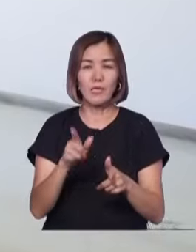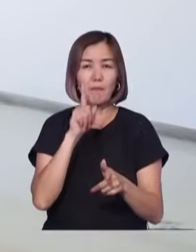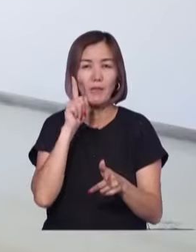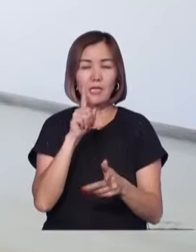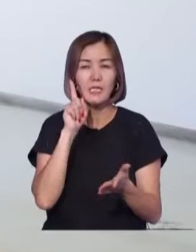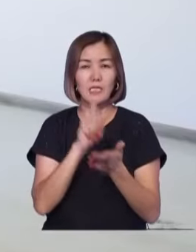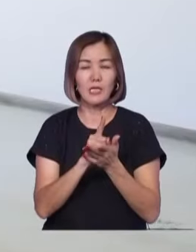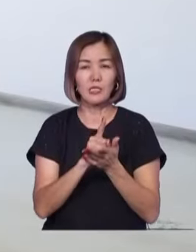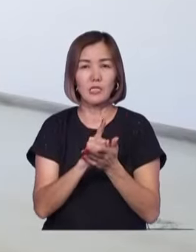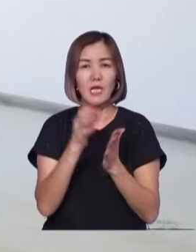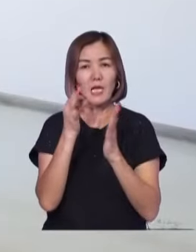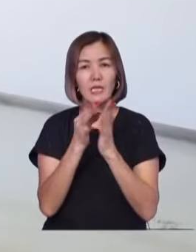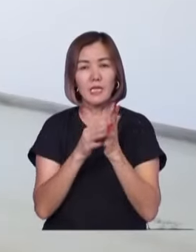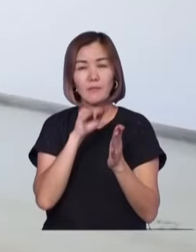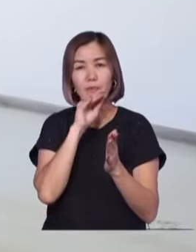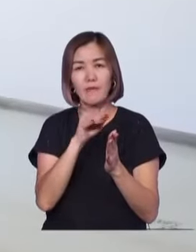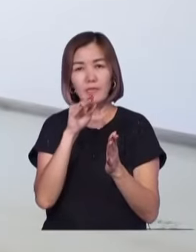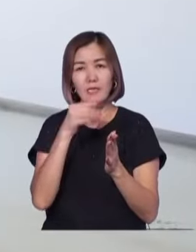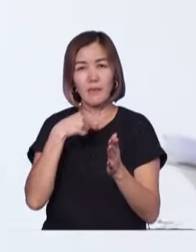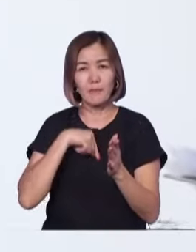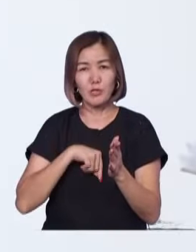люди должны пройти тест на профессионально-нравственной